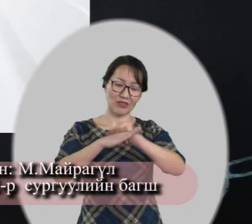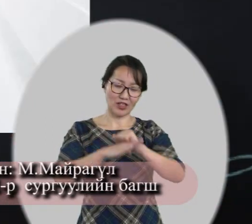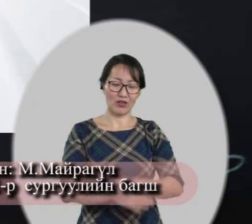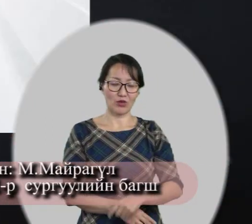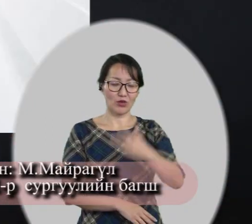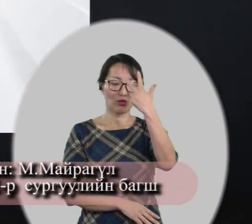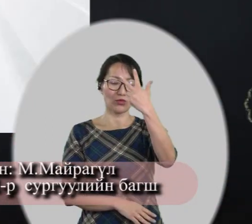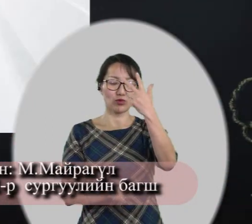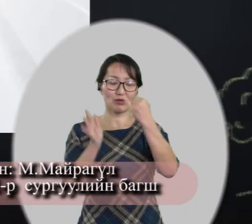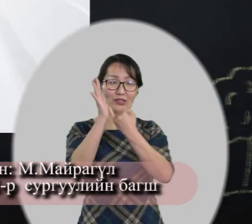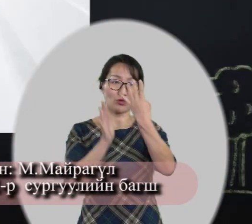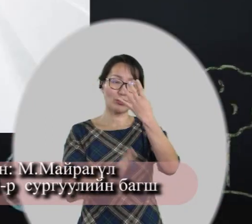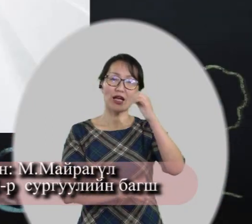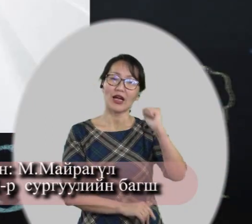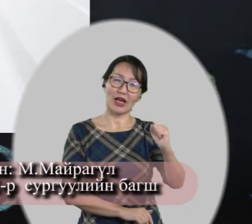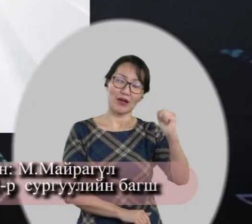364-ші тапсырманың асы,